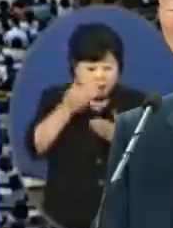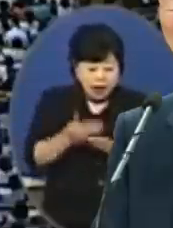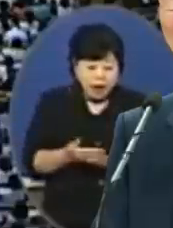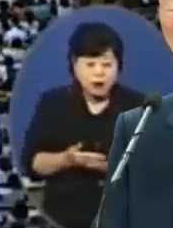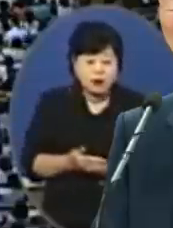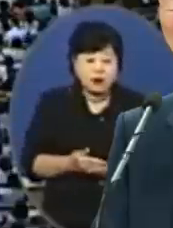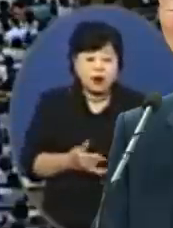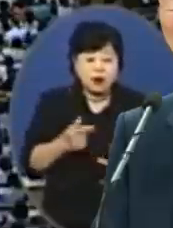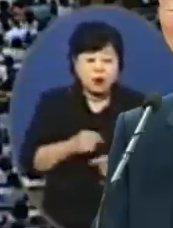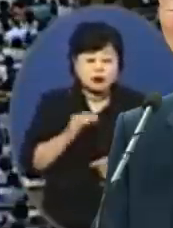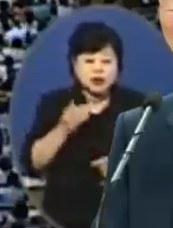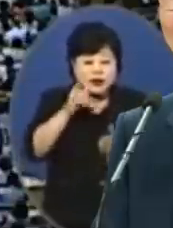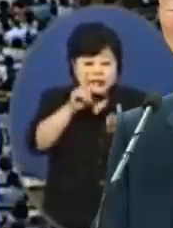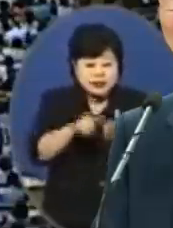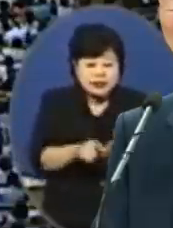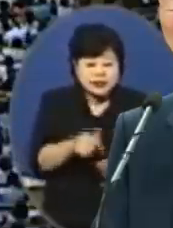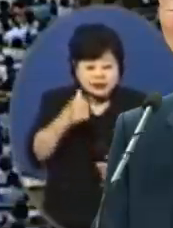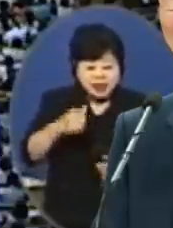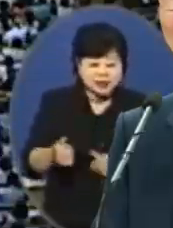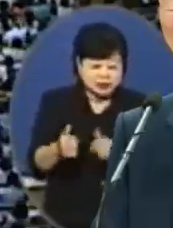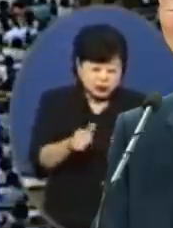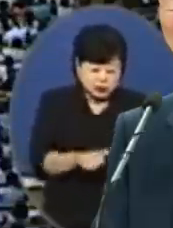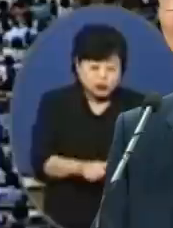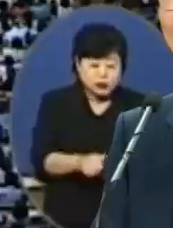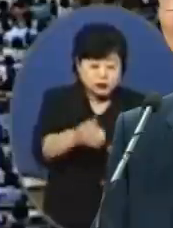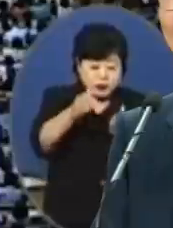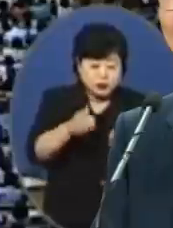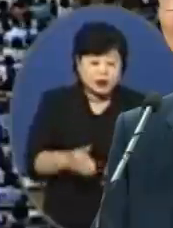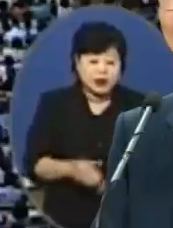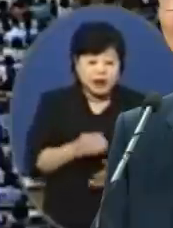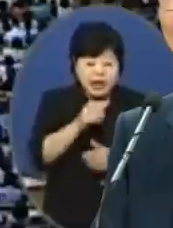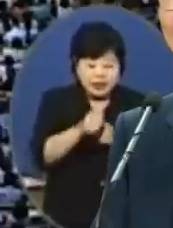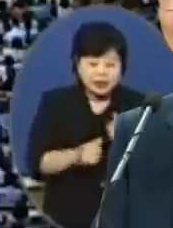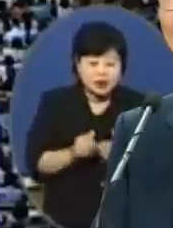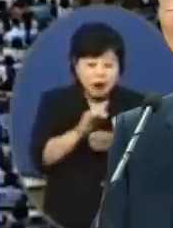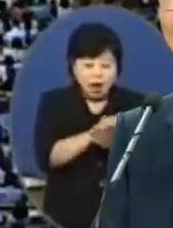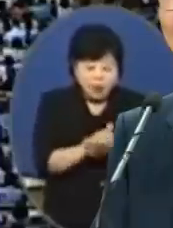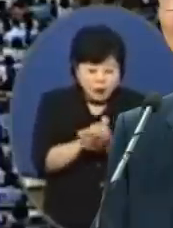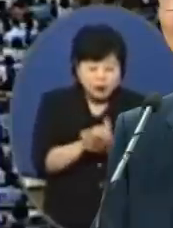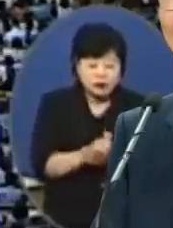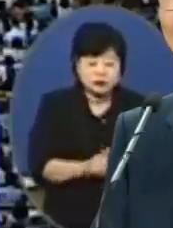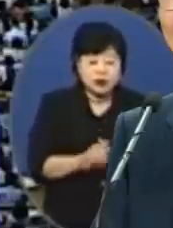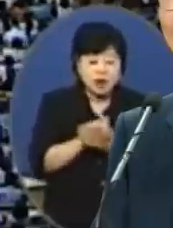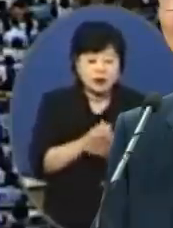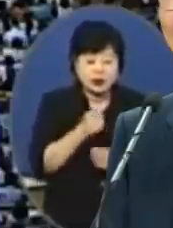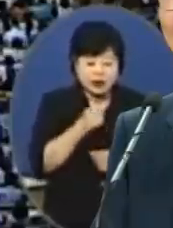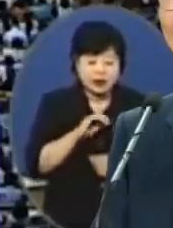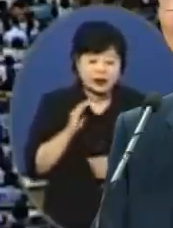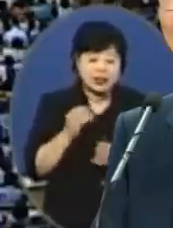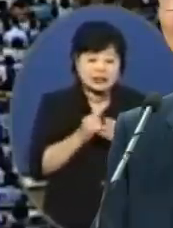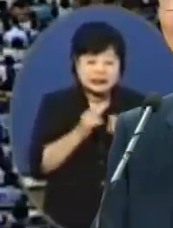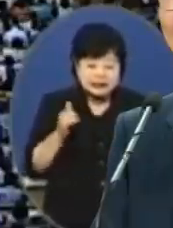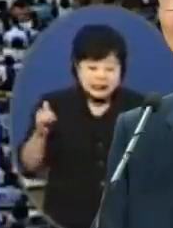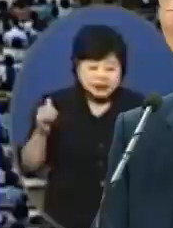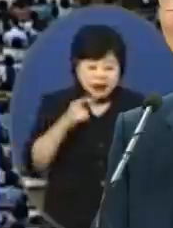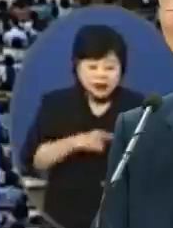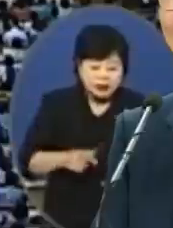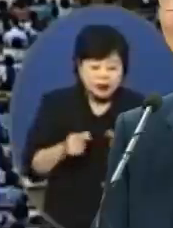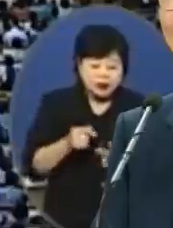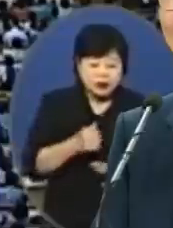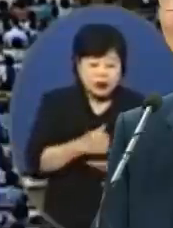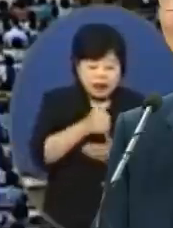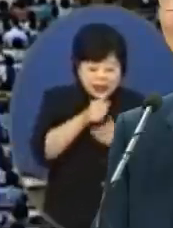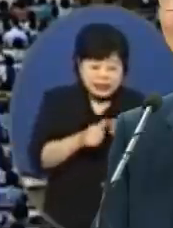곧 우리가 원수 되었을 때 그의 아들의 죽으심으로 말미암아 하나님과 화목되어졌은즉 화목게 된 자로서는 더욱